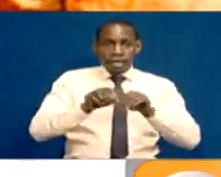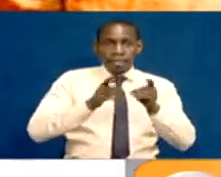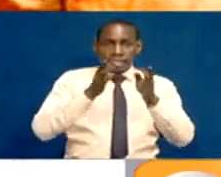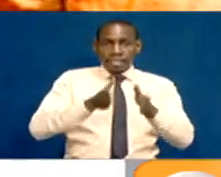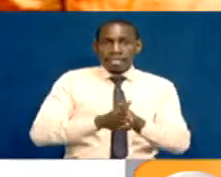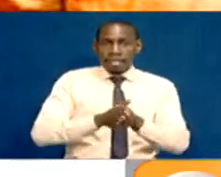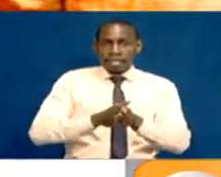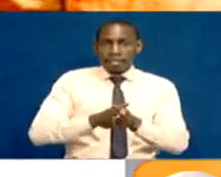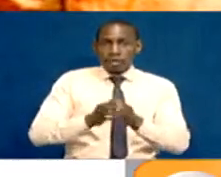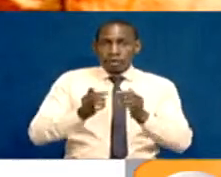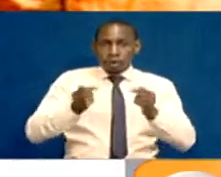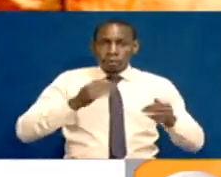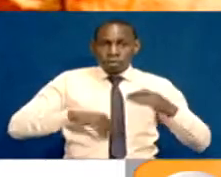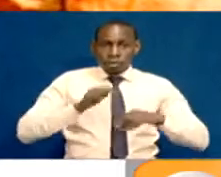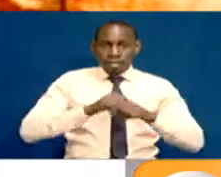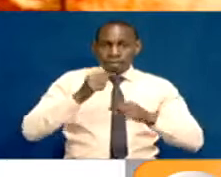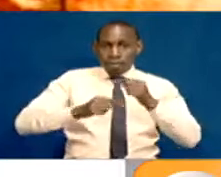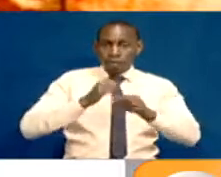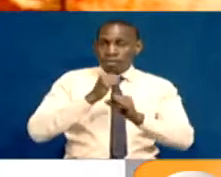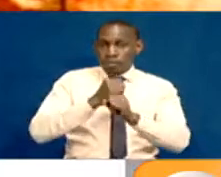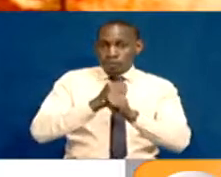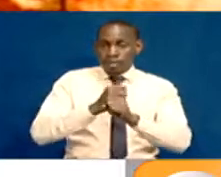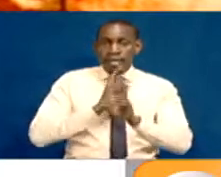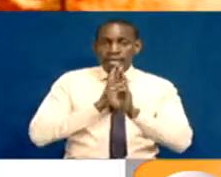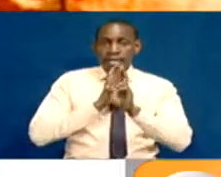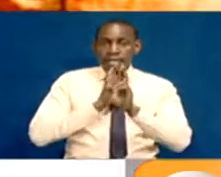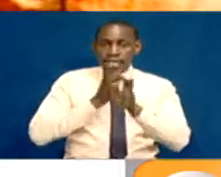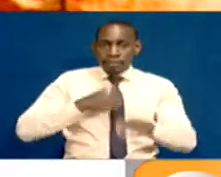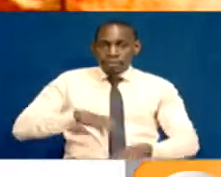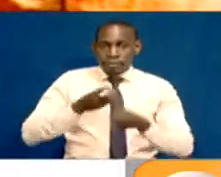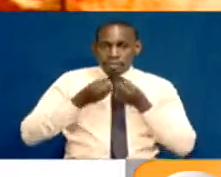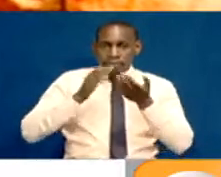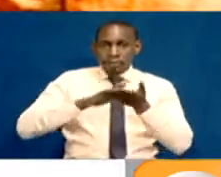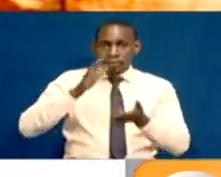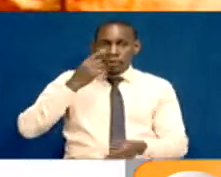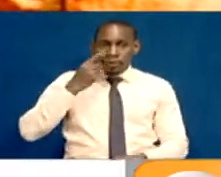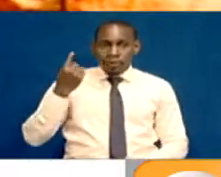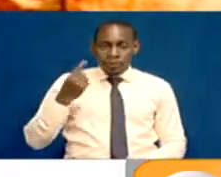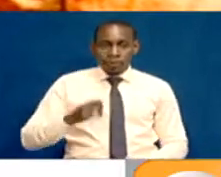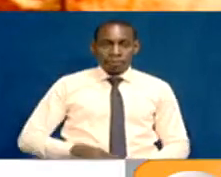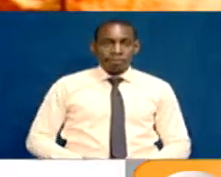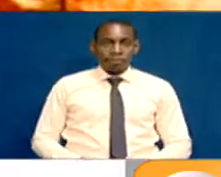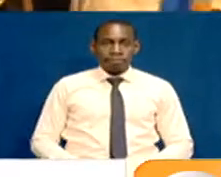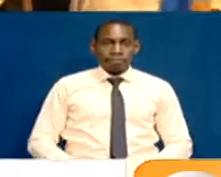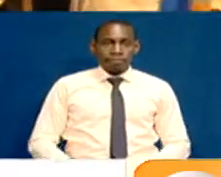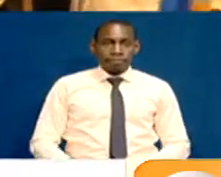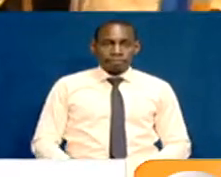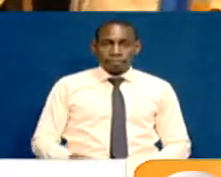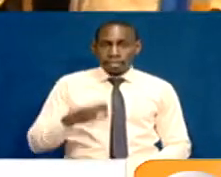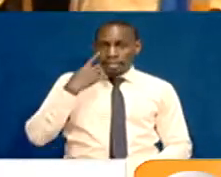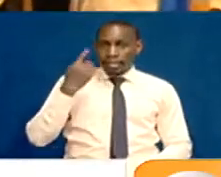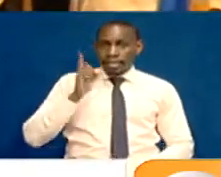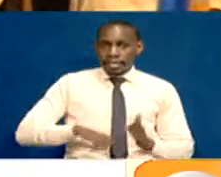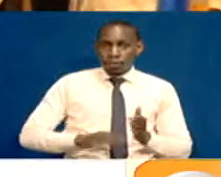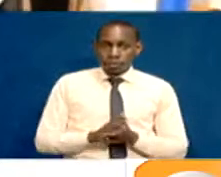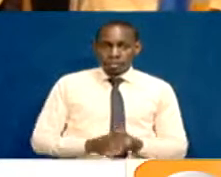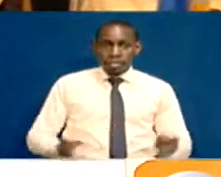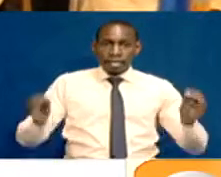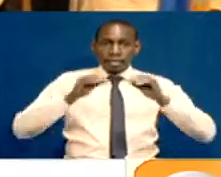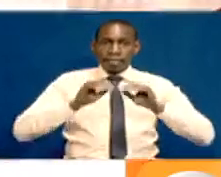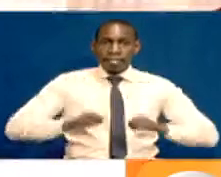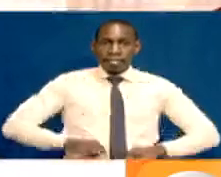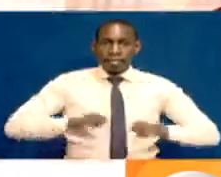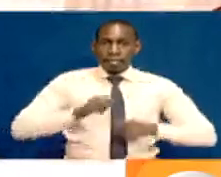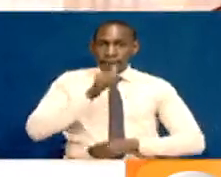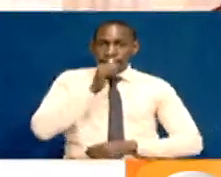ufisadi wanapoendesha zoezi hilo. Mwanahabari wetu Francis Mtalaki anatuarifu zaidi. Ni katika kongamano la wakuu wa